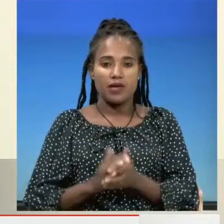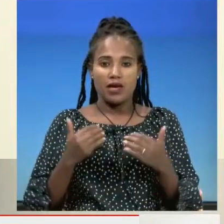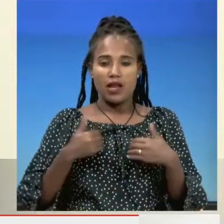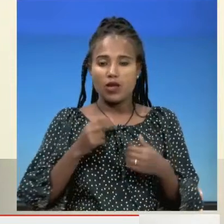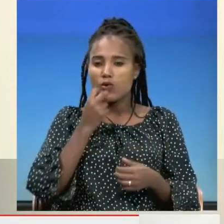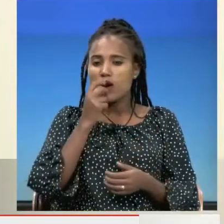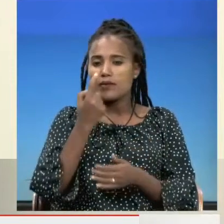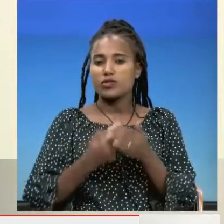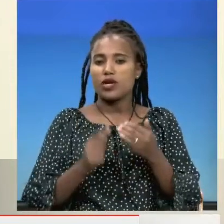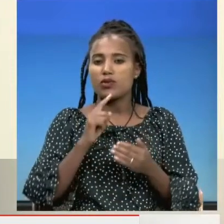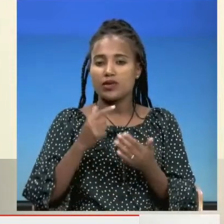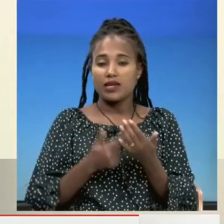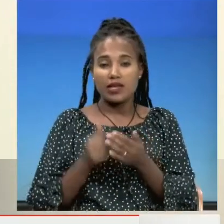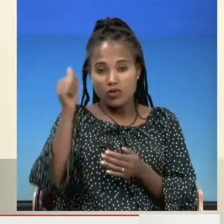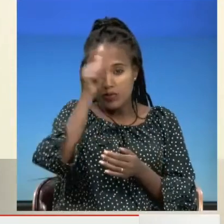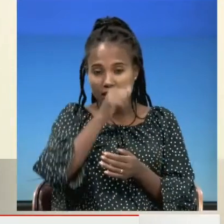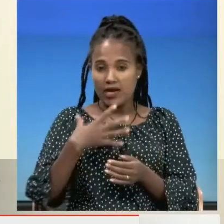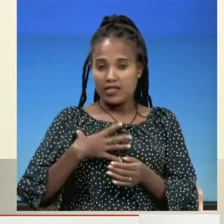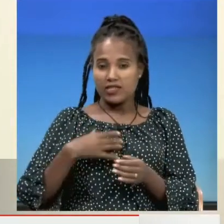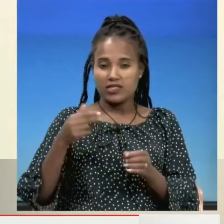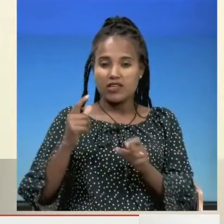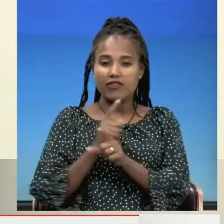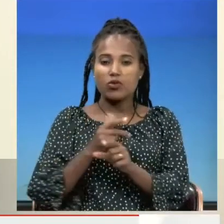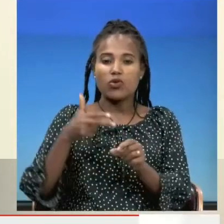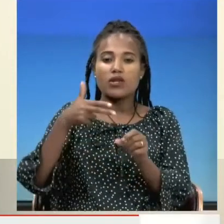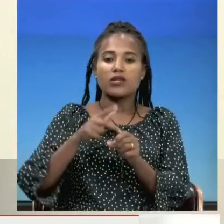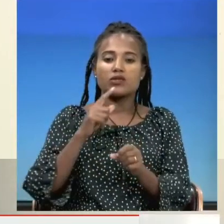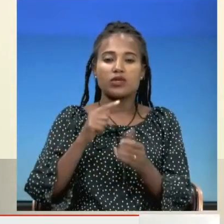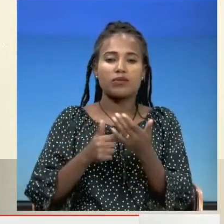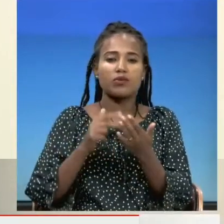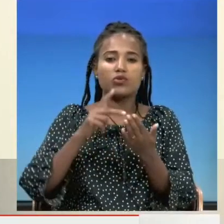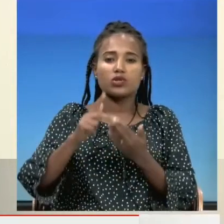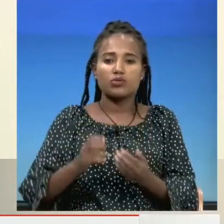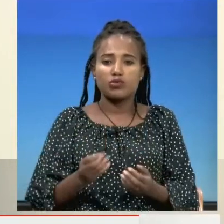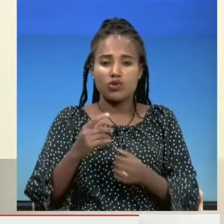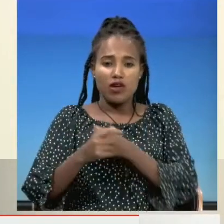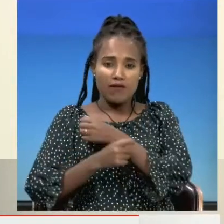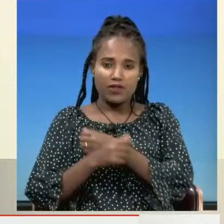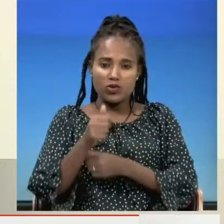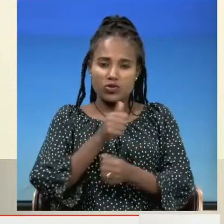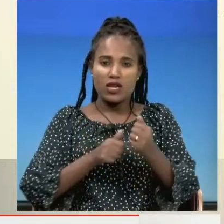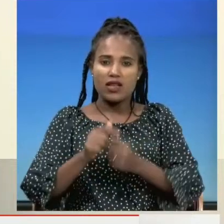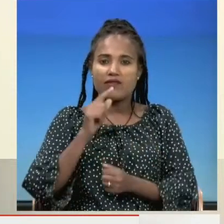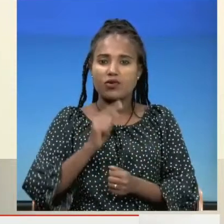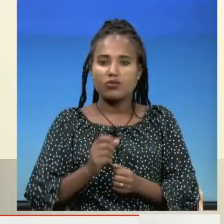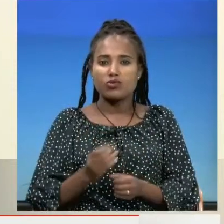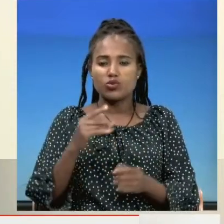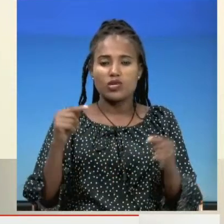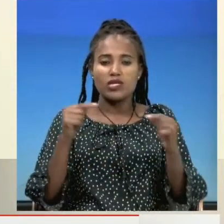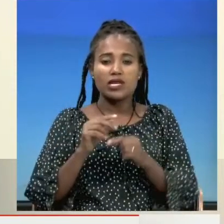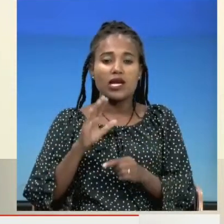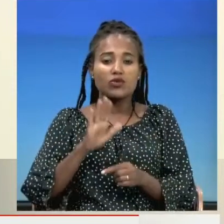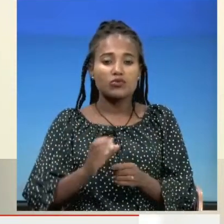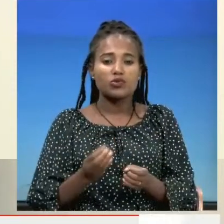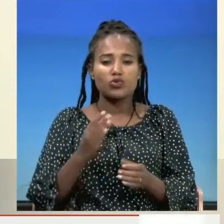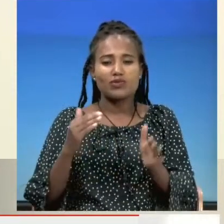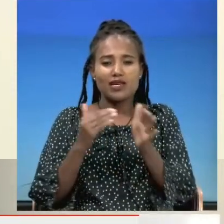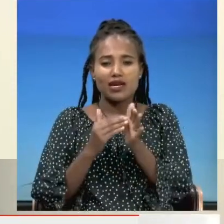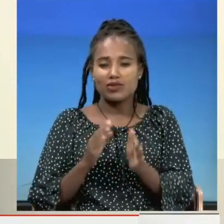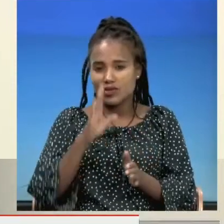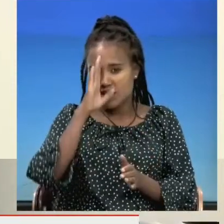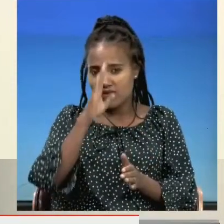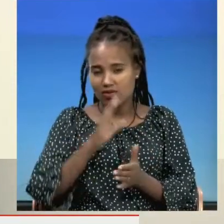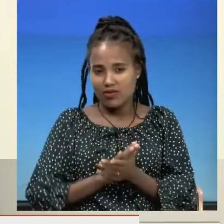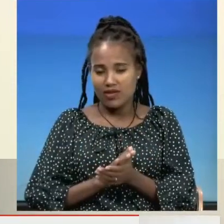ውሃ ብቻ ነው። ይህ ለኢትዮጵያ ነጭ የተፈጥሮ ነዳጅዋ ነው። ይህ ፕሮጀክት ብዙ ፈተናዎችን ያለፈ ነው። ብዙ ጠላቶች፣ ብዙ መሰናክሎች